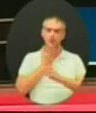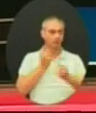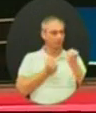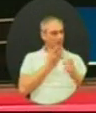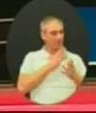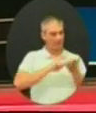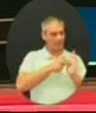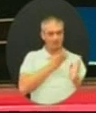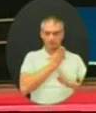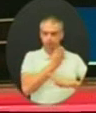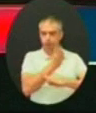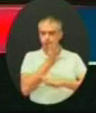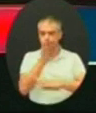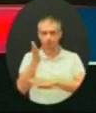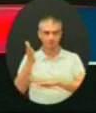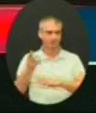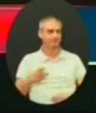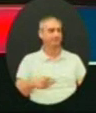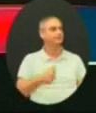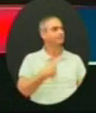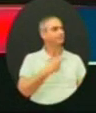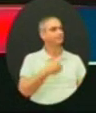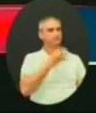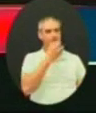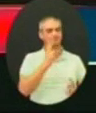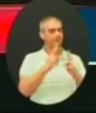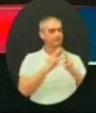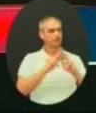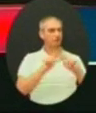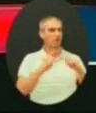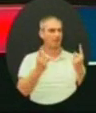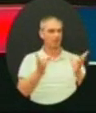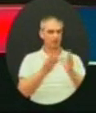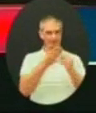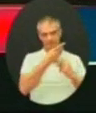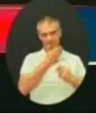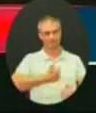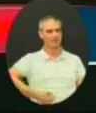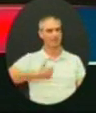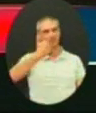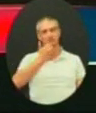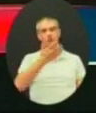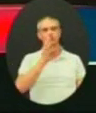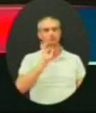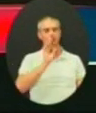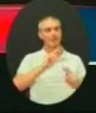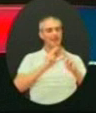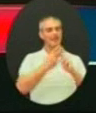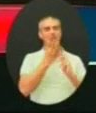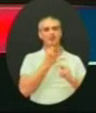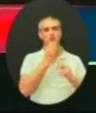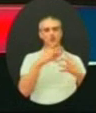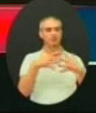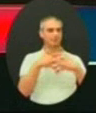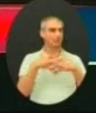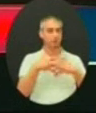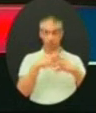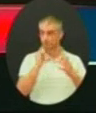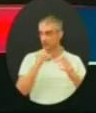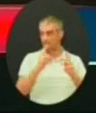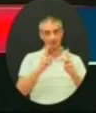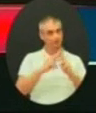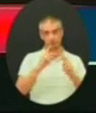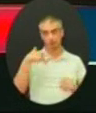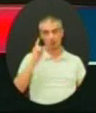לחדר. כן, אבל אני רוצה לשאול אותך, דווקא על פגישות אחרות עם ראשי הקהילה היהודית בארצות הברית. הפגישות שלא